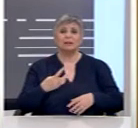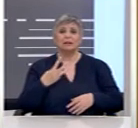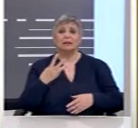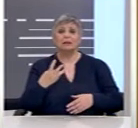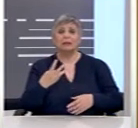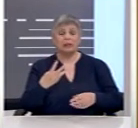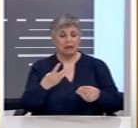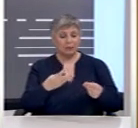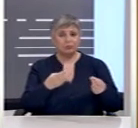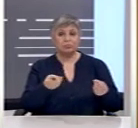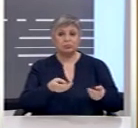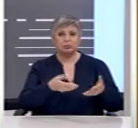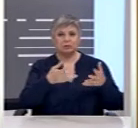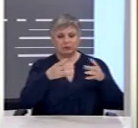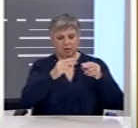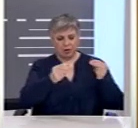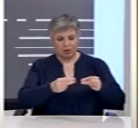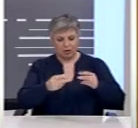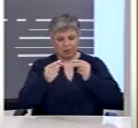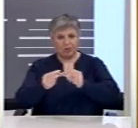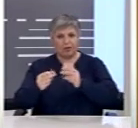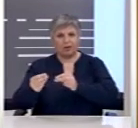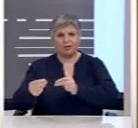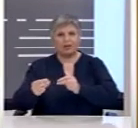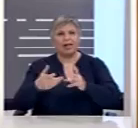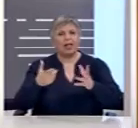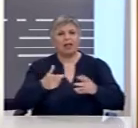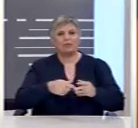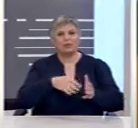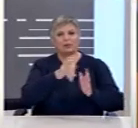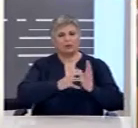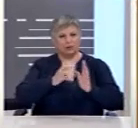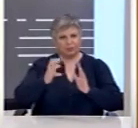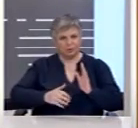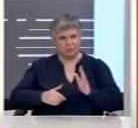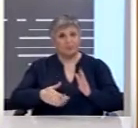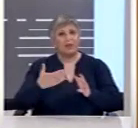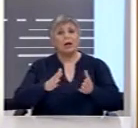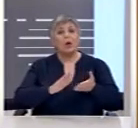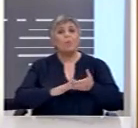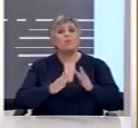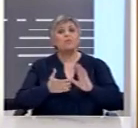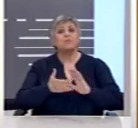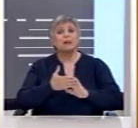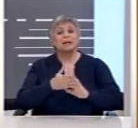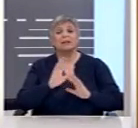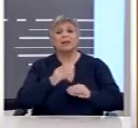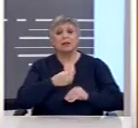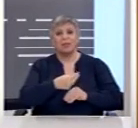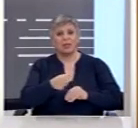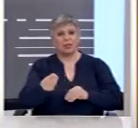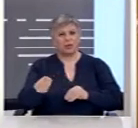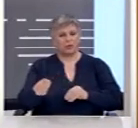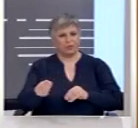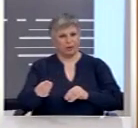έγινε δημοσίευση των πρακτικών όπως είχε προαναγγελθεί, παρότι τα πρακτικά είναι εδώ, είναι μέσα στη Βουλή, είναι τακτικά όπως είναι και